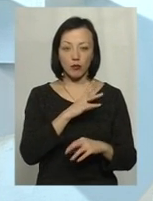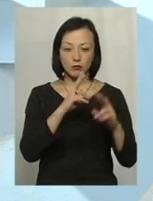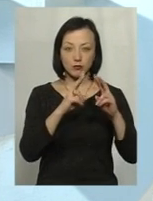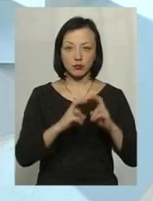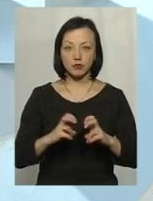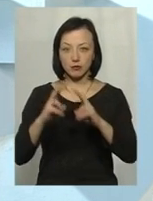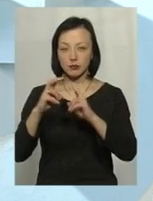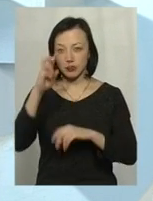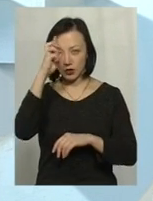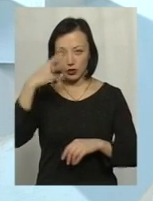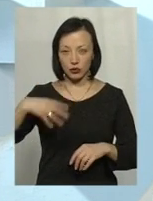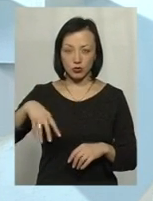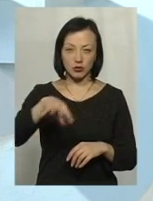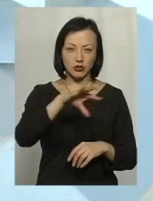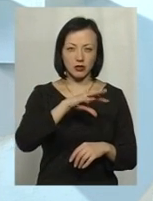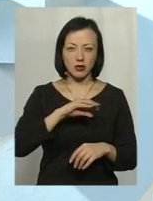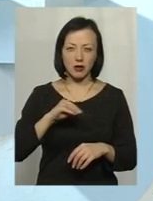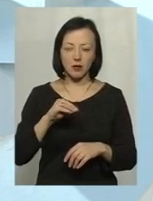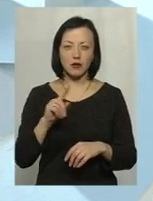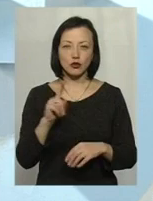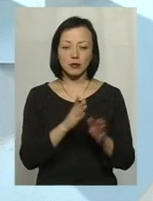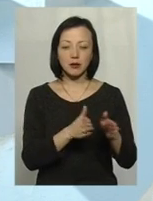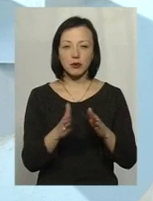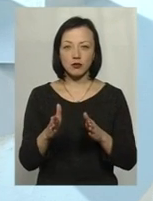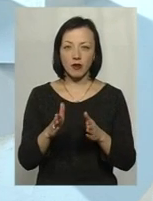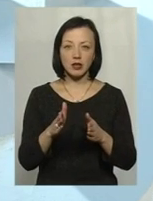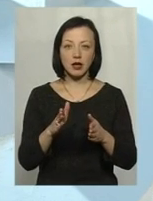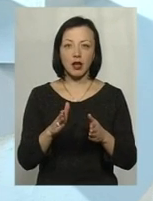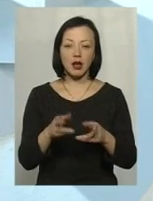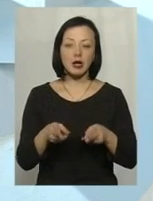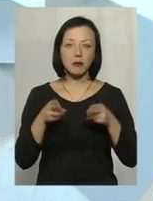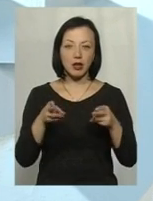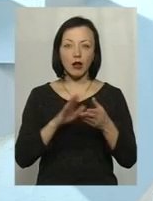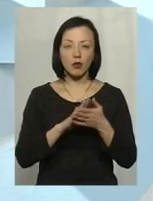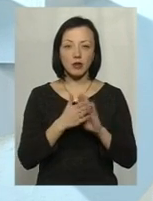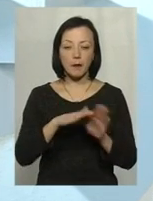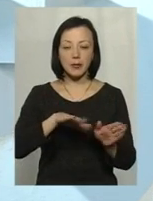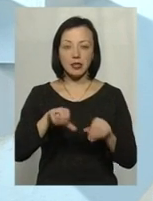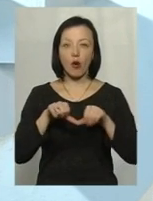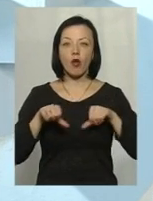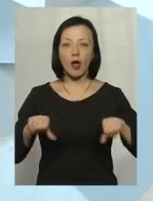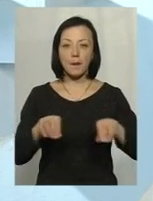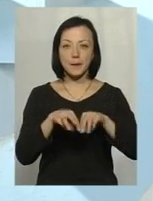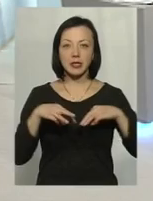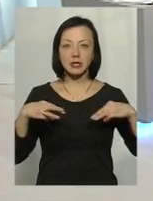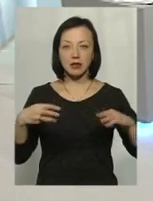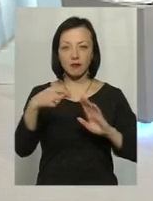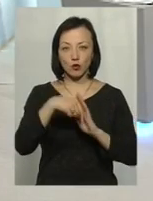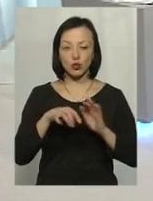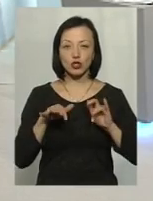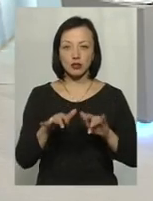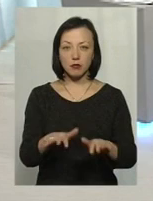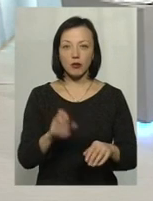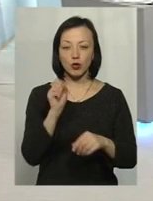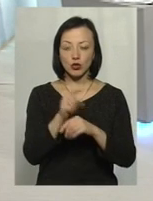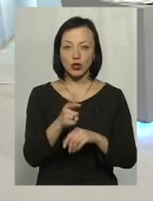відпрацювання держави, щоб стабілізувати оперативну обстановку. Після колегії Міністерства внутрішніх справ було доручення прем'єр-міністра